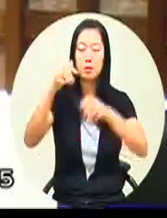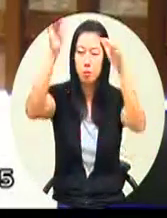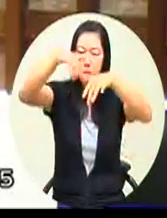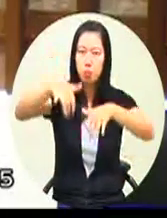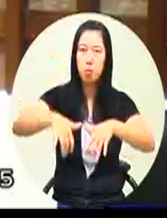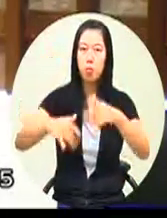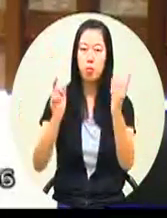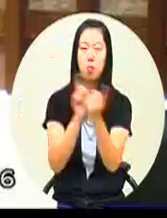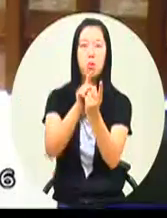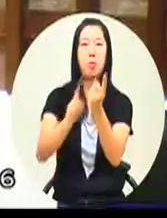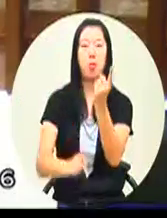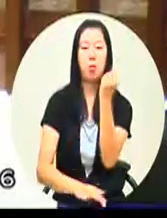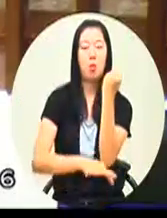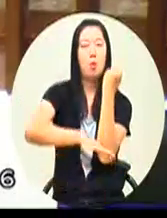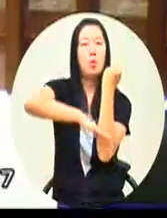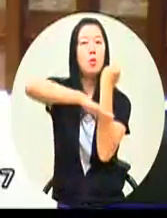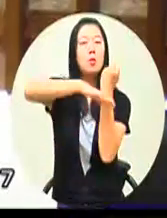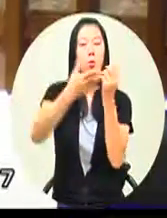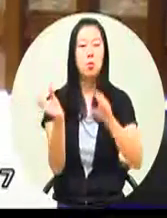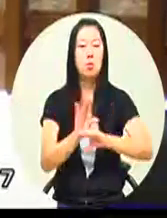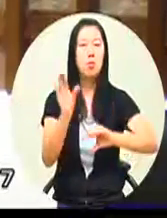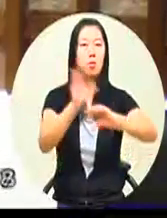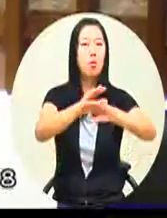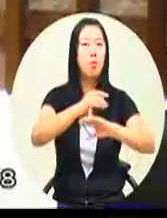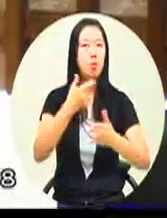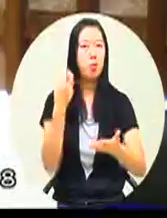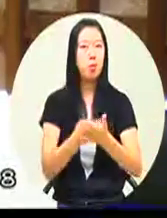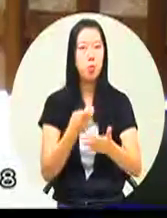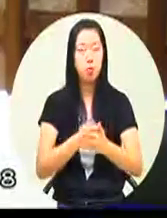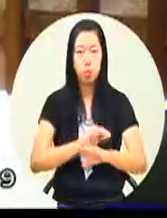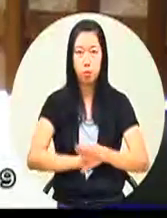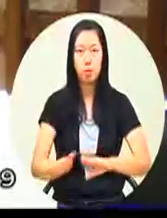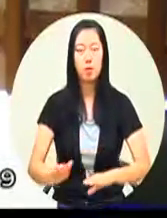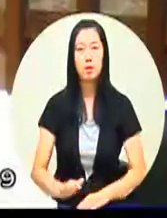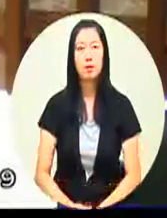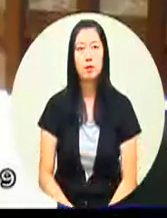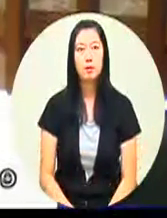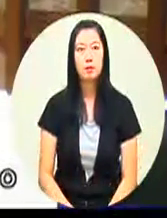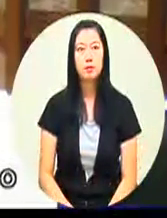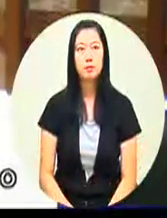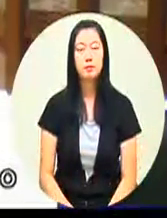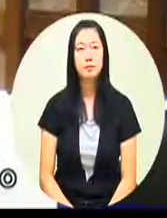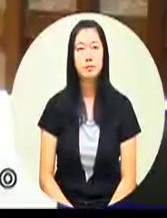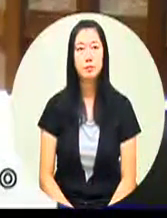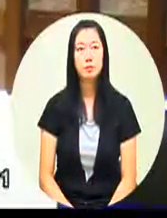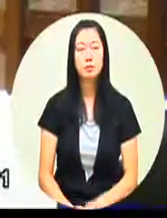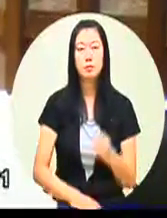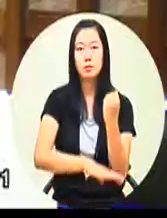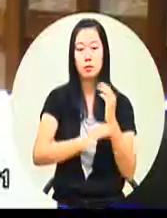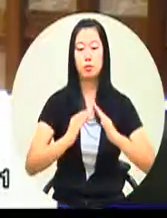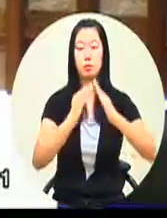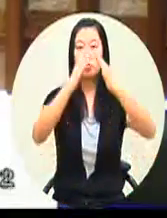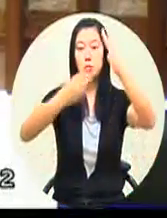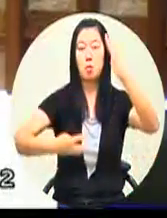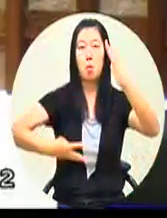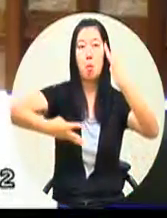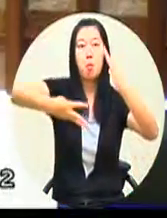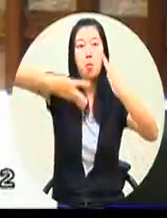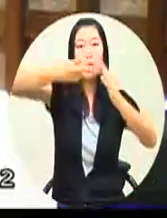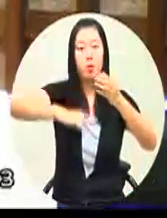重啦。结果是啥物啊？经过今年三冬前甲今年，按着正式讲，淹甲三楼，应该无人知